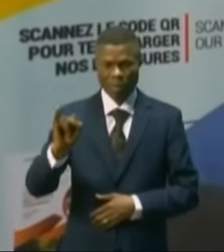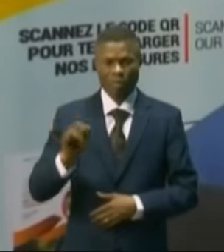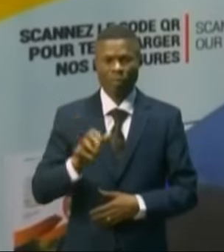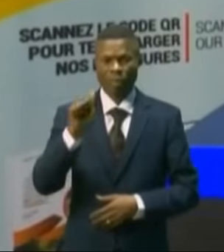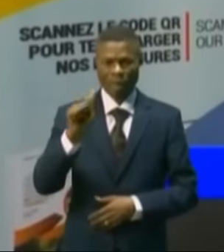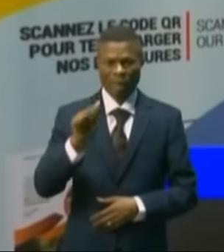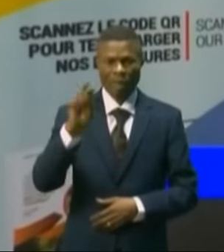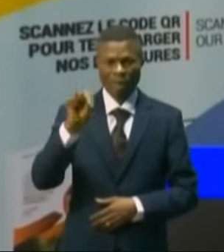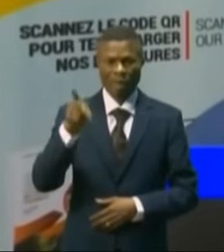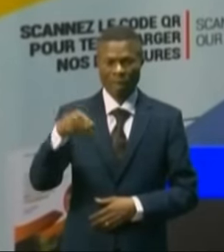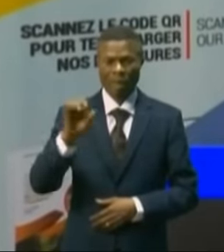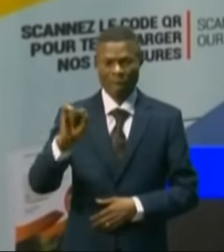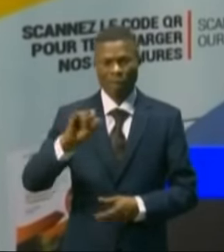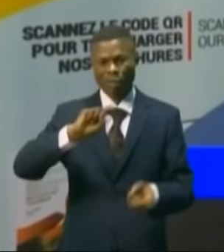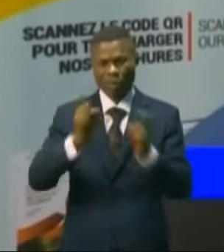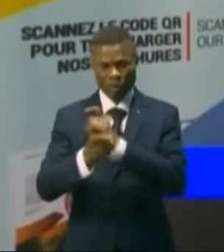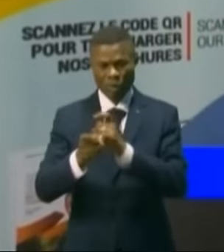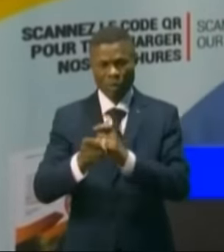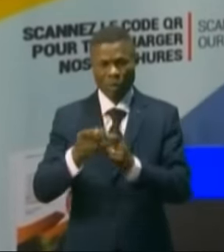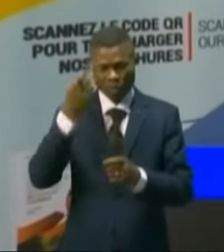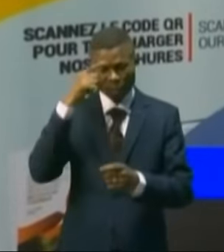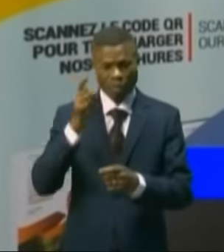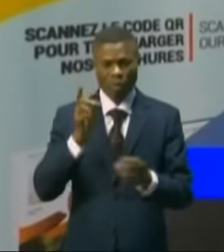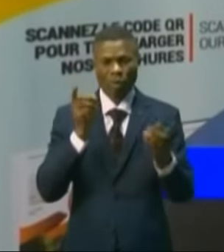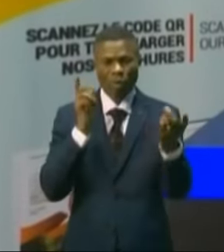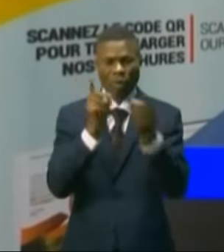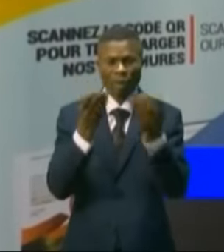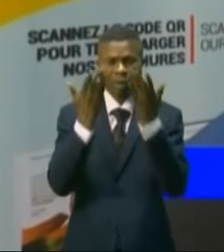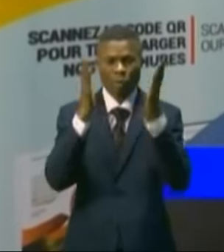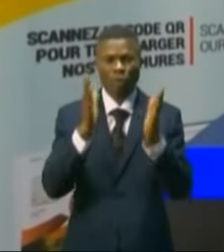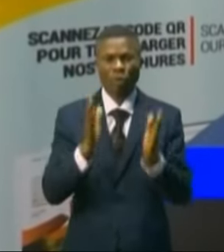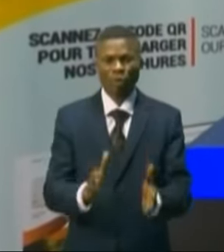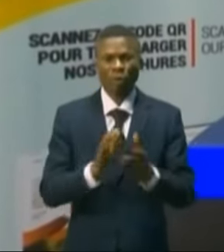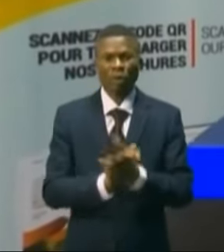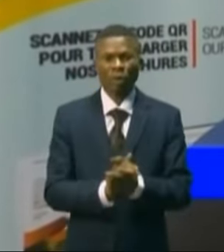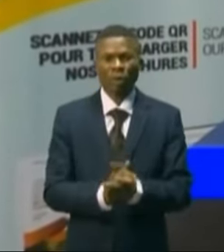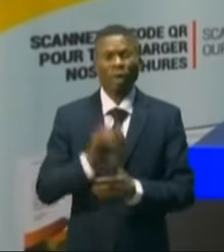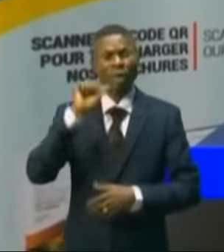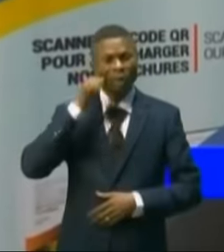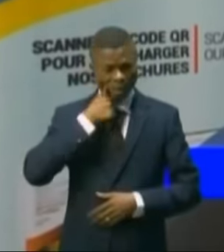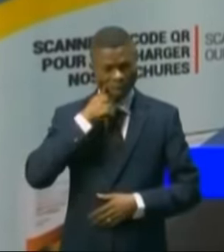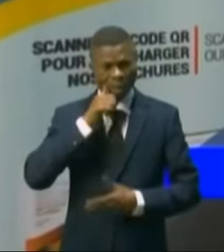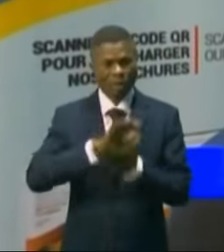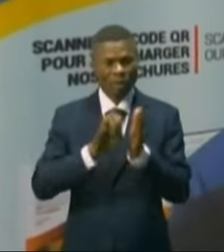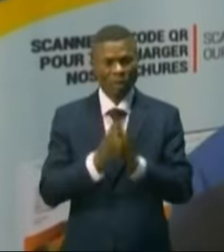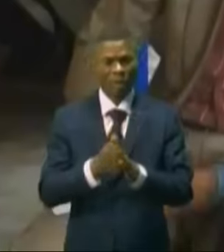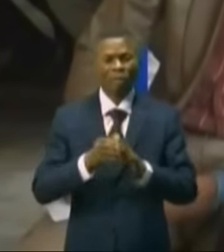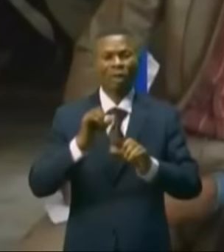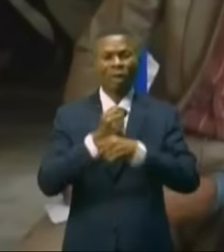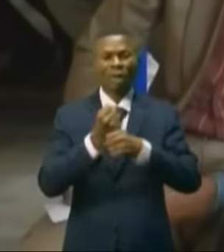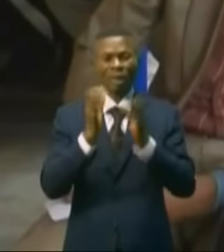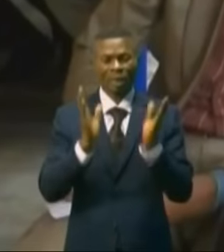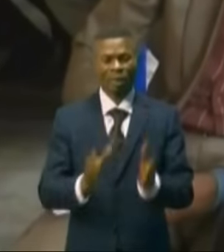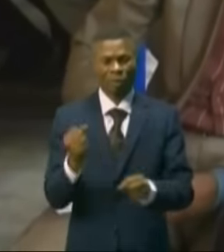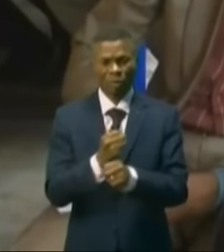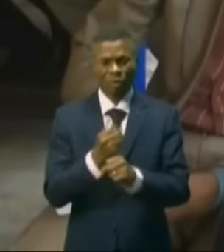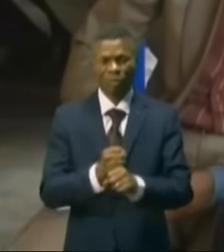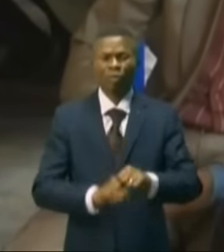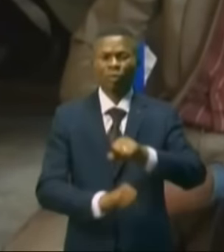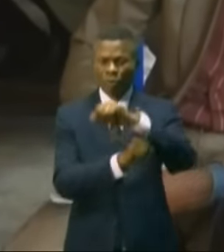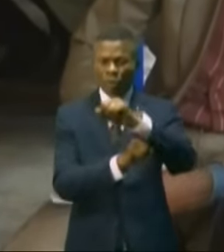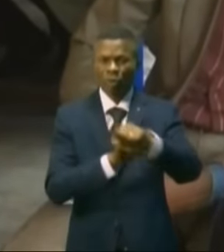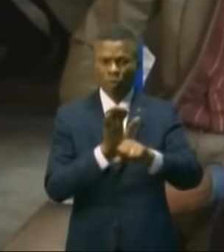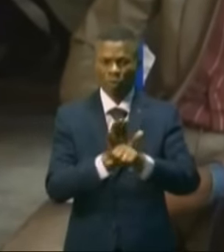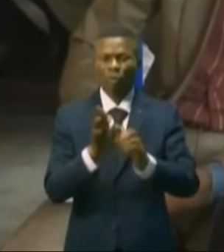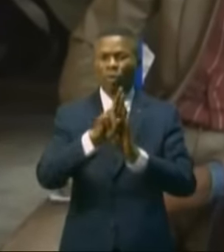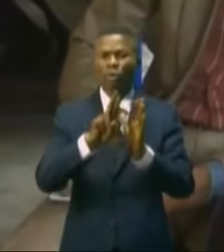changé de paradigme pour venir auprès des étudiants qui demain seront les entrepreneurs. L'ANAPI, son rôle,